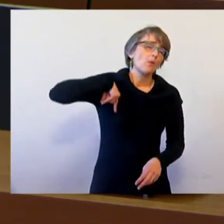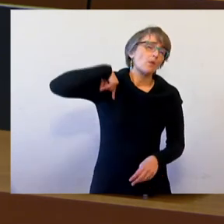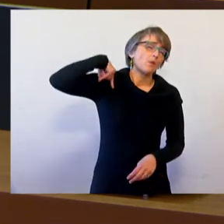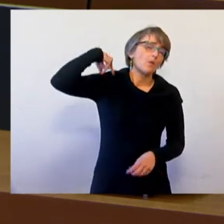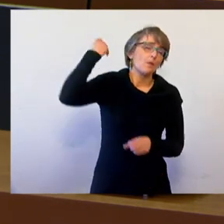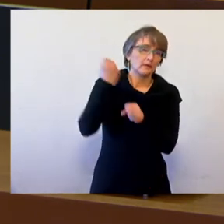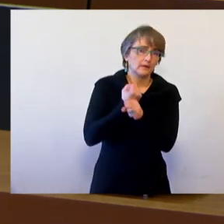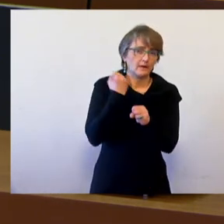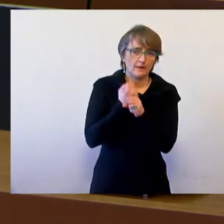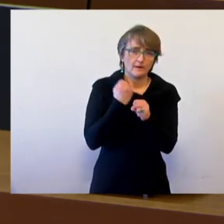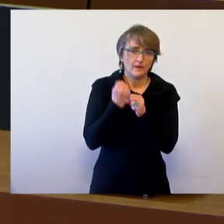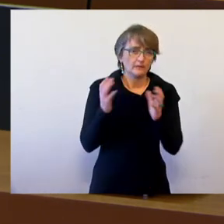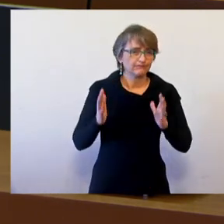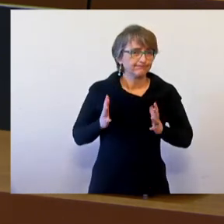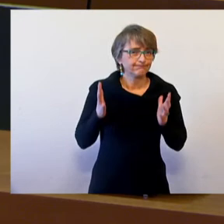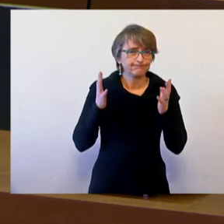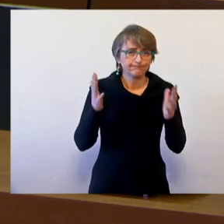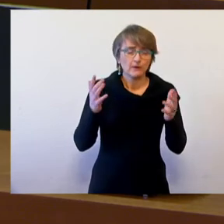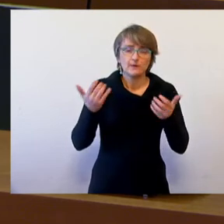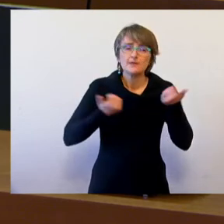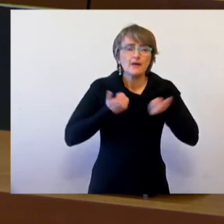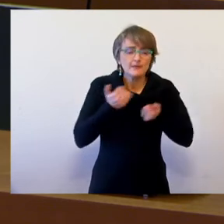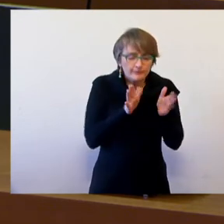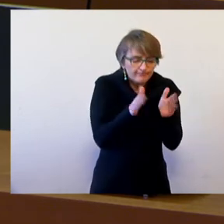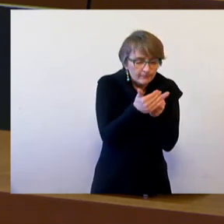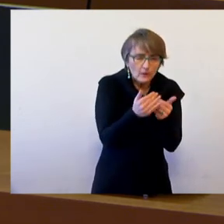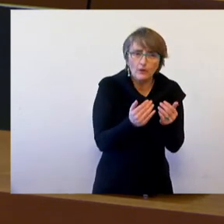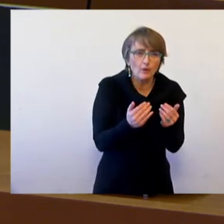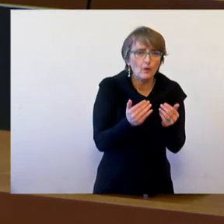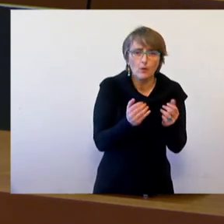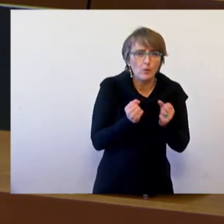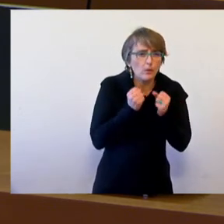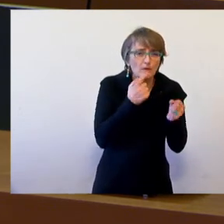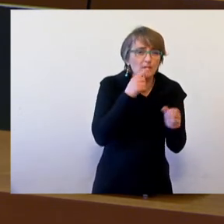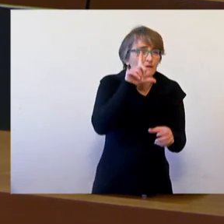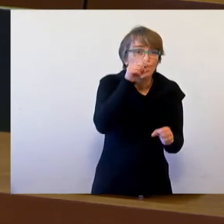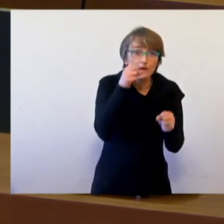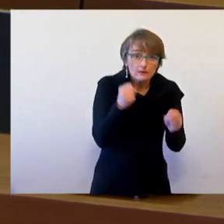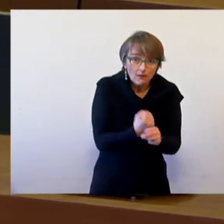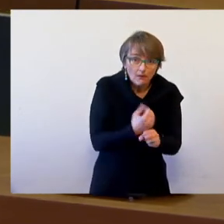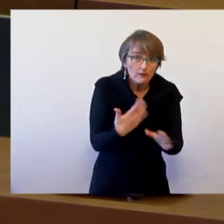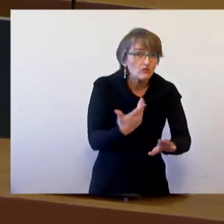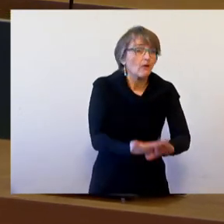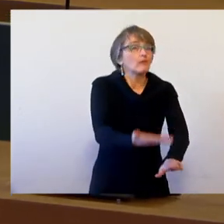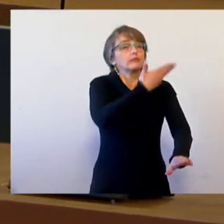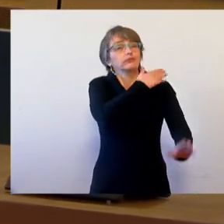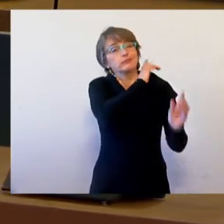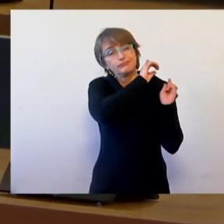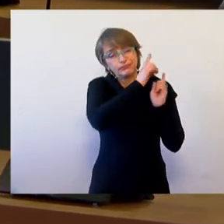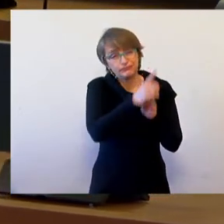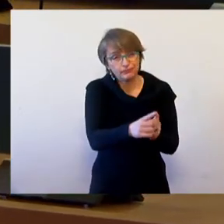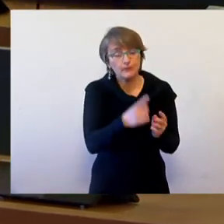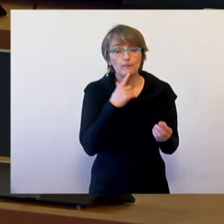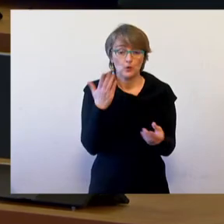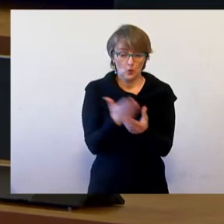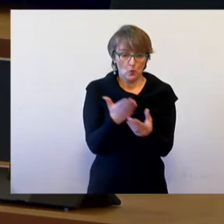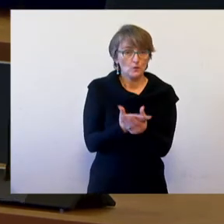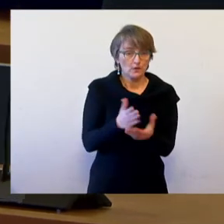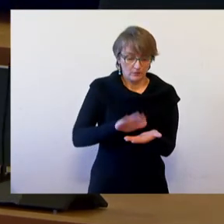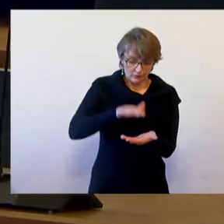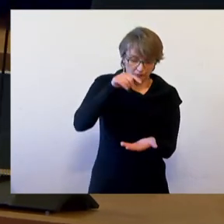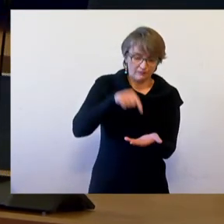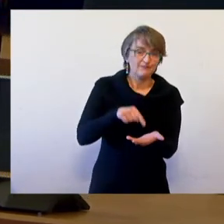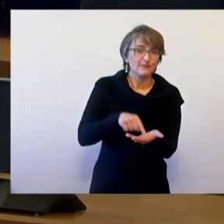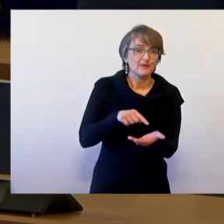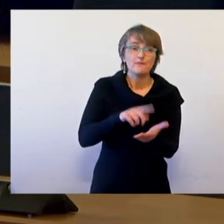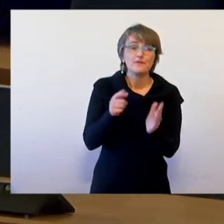On a un service qui est particulièrement dynamique. Ça a été créé il y a plus de 20 ans. Et donc là, ce sont des dossiers qui ont été déposés